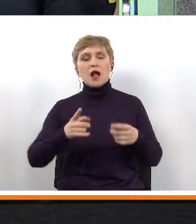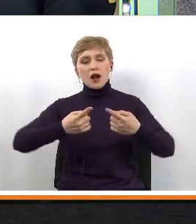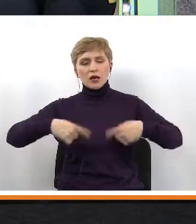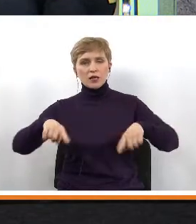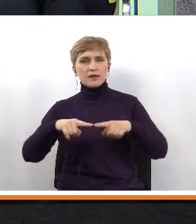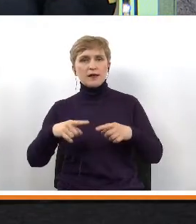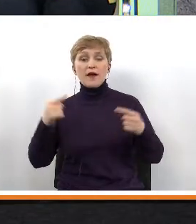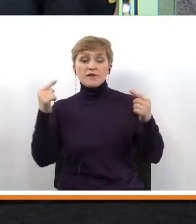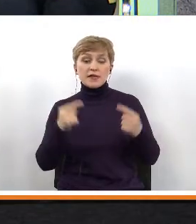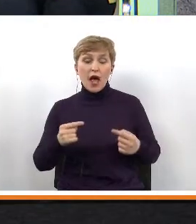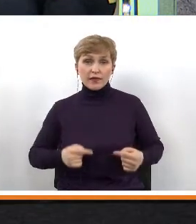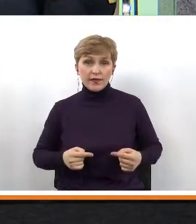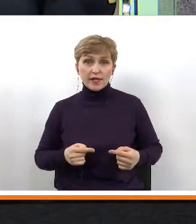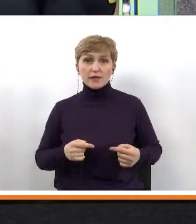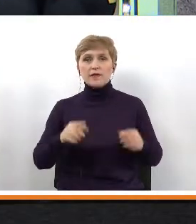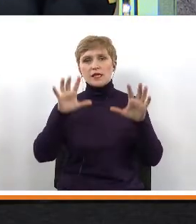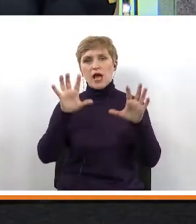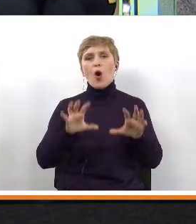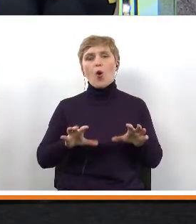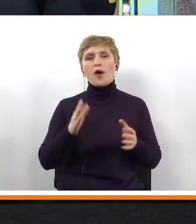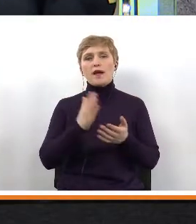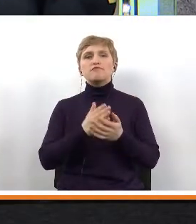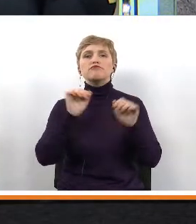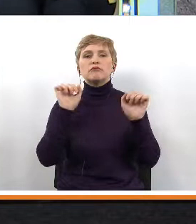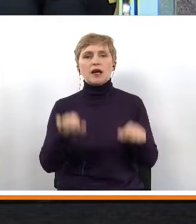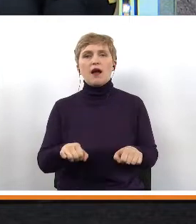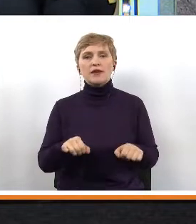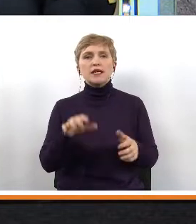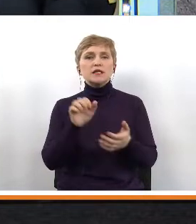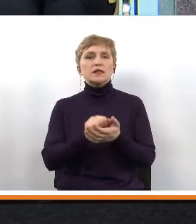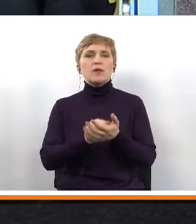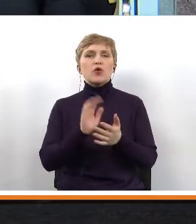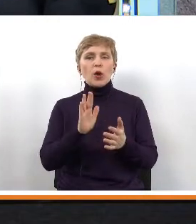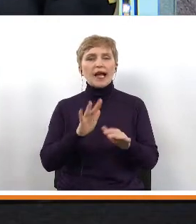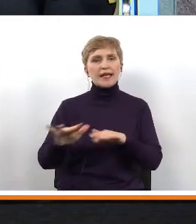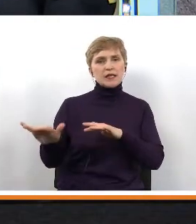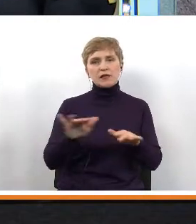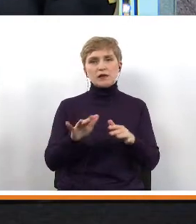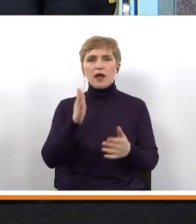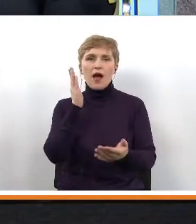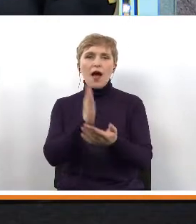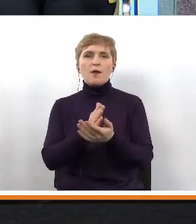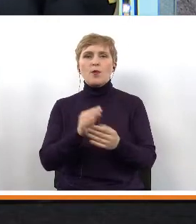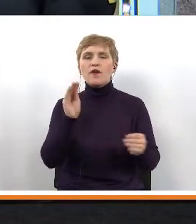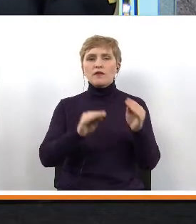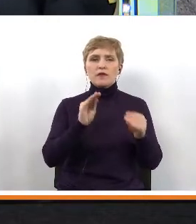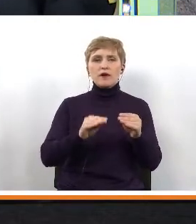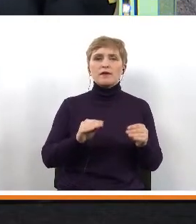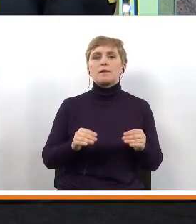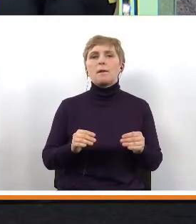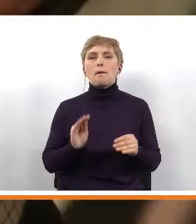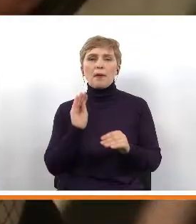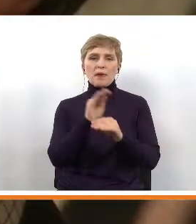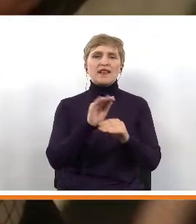соответственно, в соответствии с законом имеют право заниматься только деятельностью, направленной на формирование, пополнение целевого